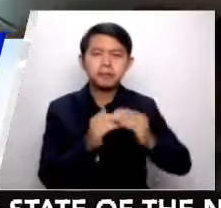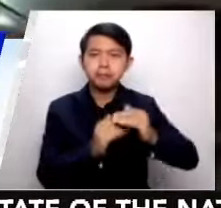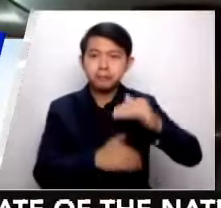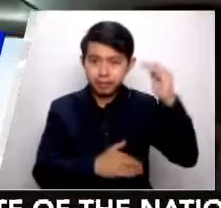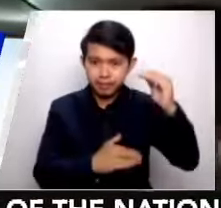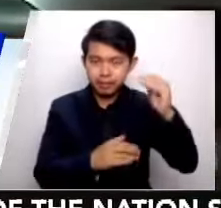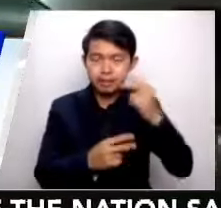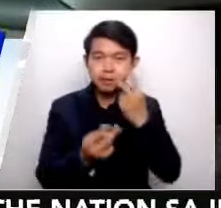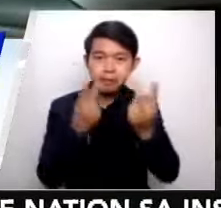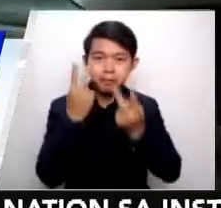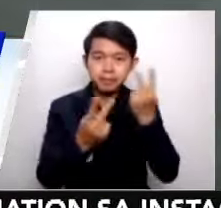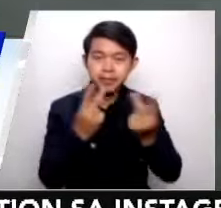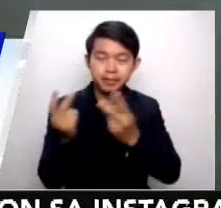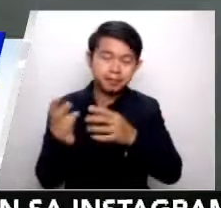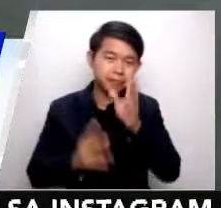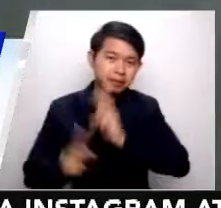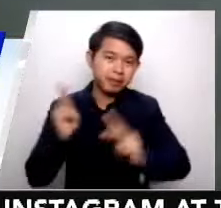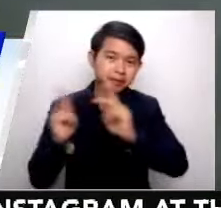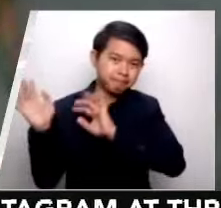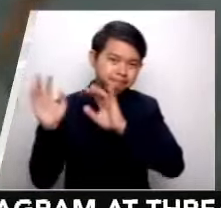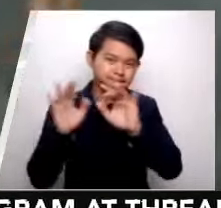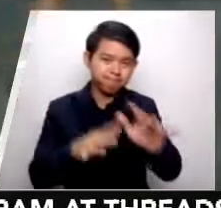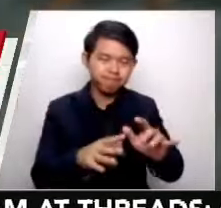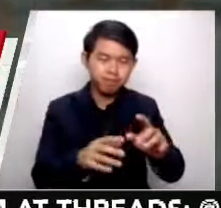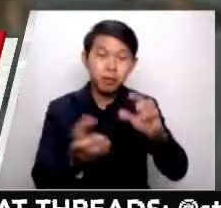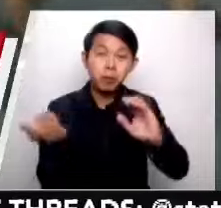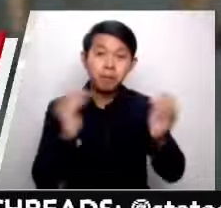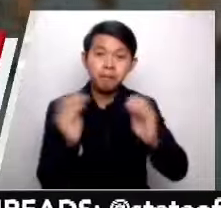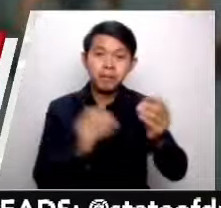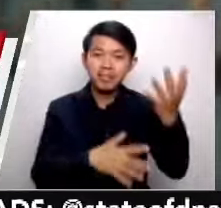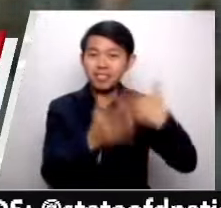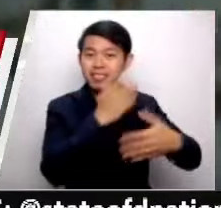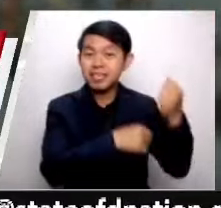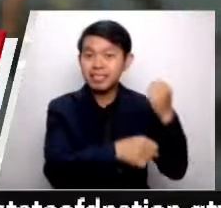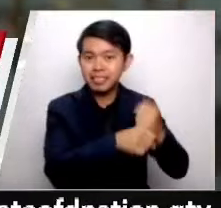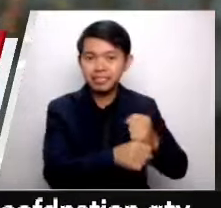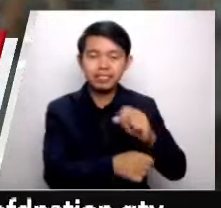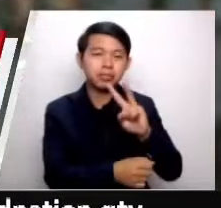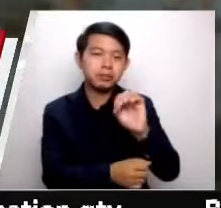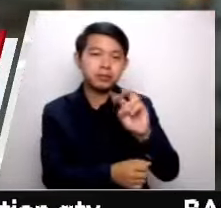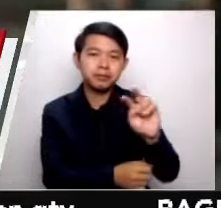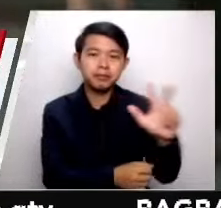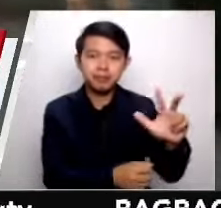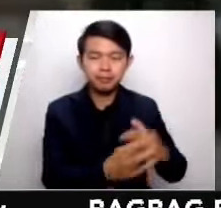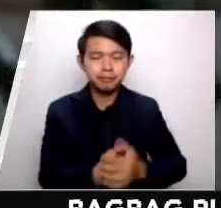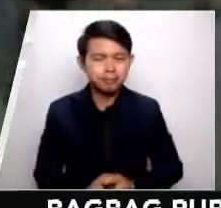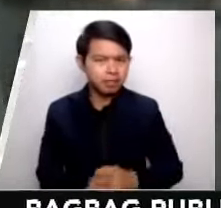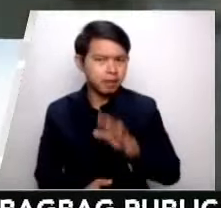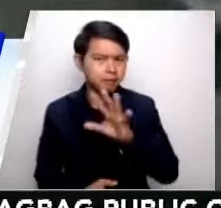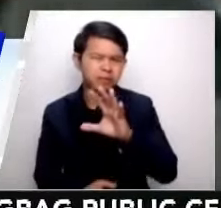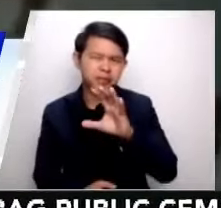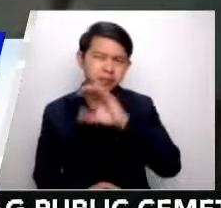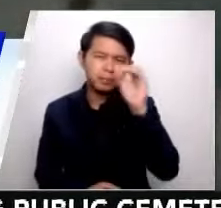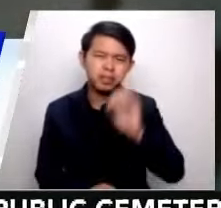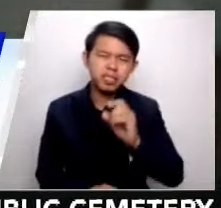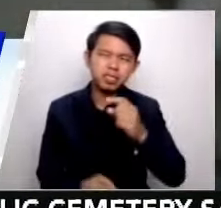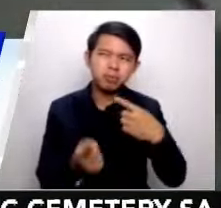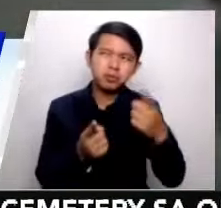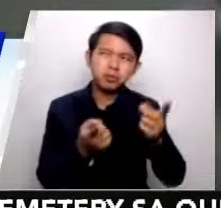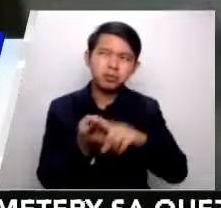undas 2023. Inaasahan po namin ngayon, ma'am, na hindi lang 50 to 60% yung mag-overnight doon sa pumasok na halos